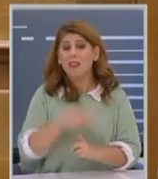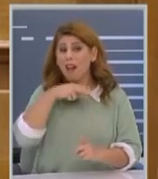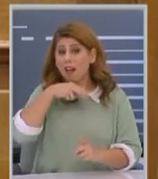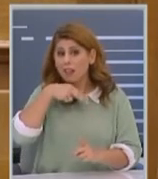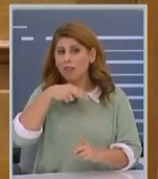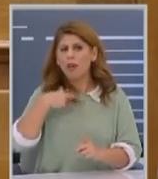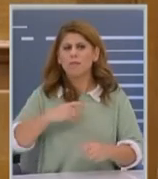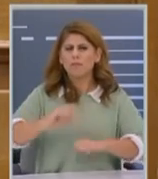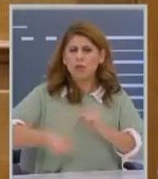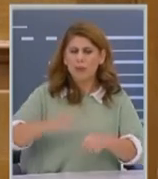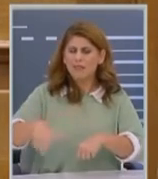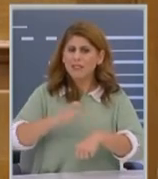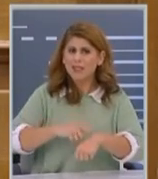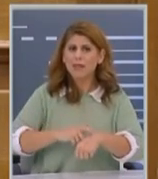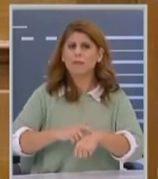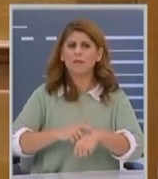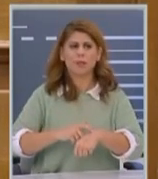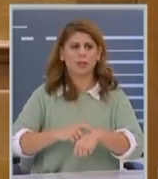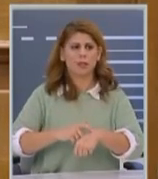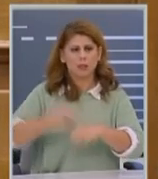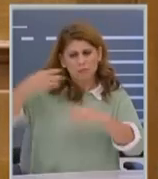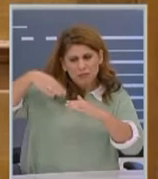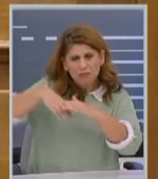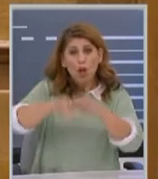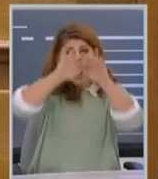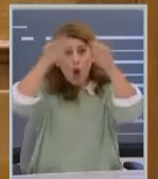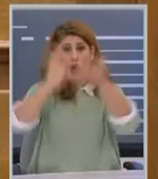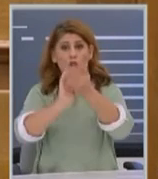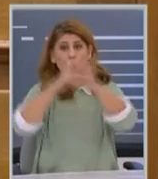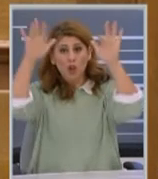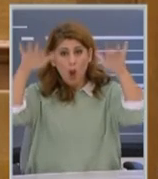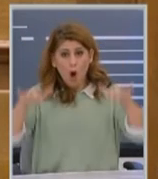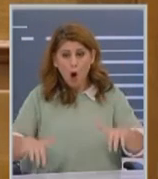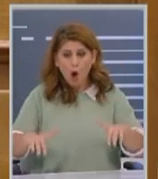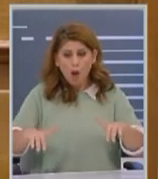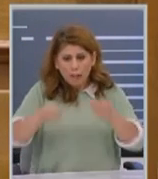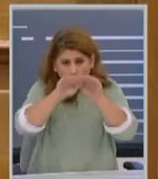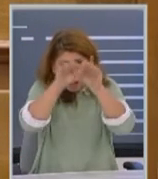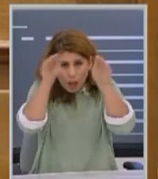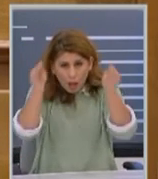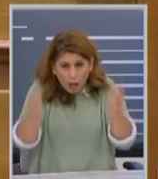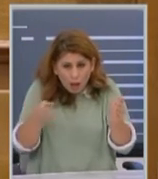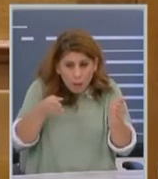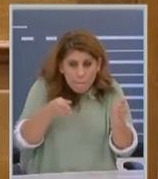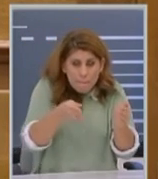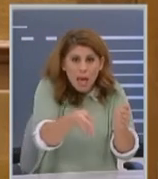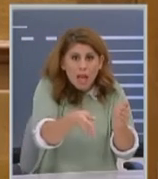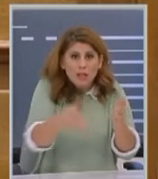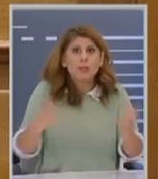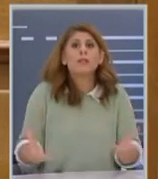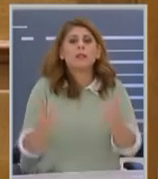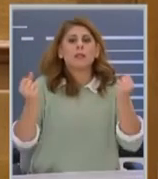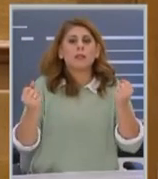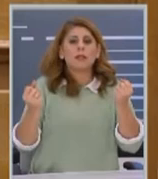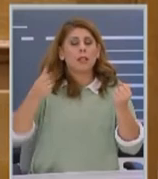έδωσαν μάχες αυτή την ώρα μέσα στα λαγούμια που είχε δημιουργήσει το χιόνι στις στάνες τους για να τα κρατήσουν όρθια τα κοπάδια τους.